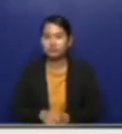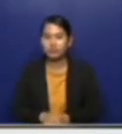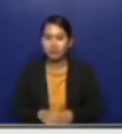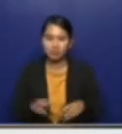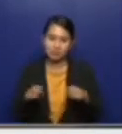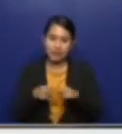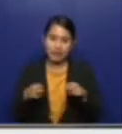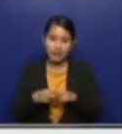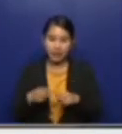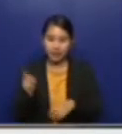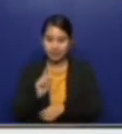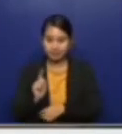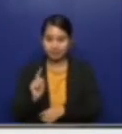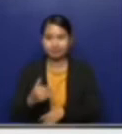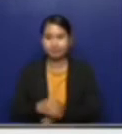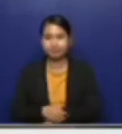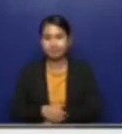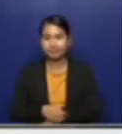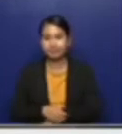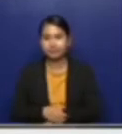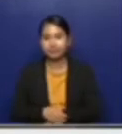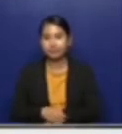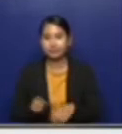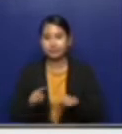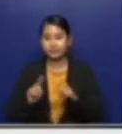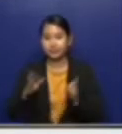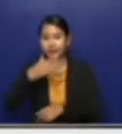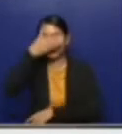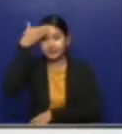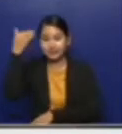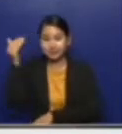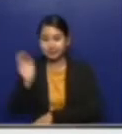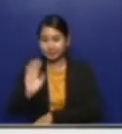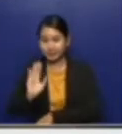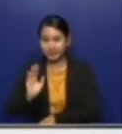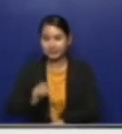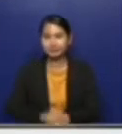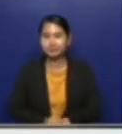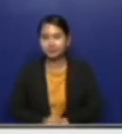ขึ้นกับประเทศไทยแต่อย่าลืมนะครับท่านประธานครับ